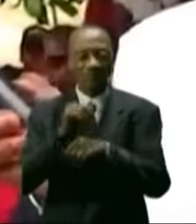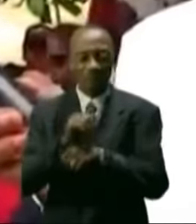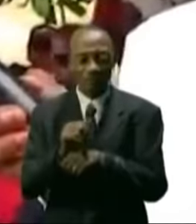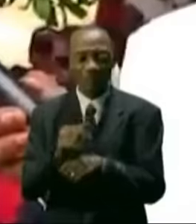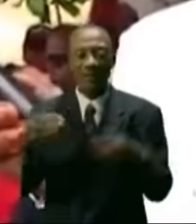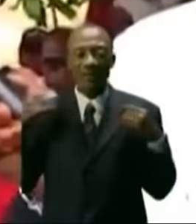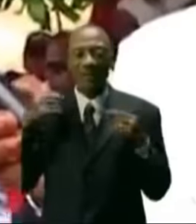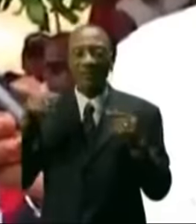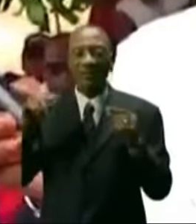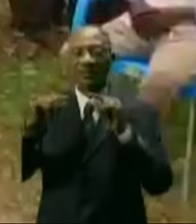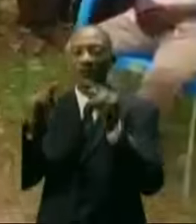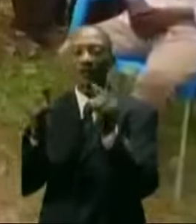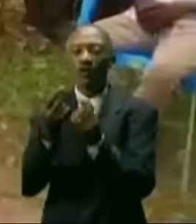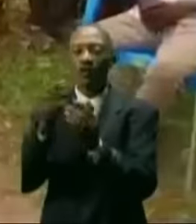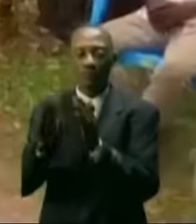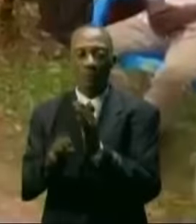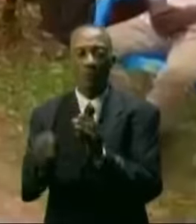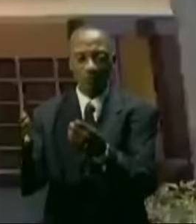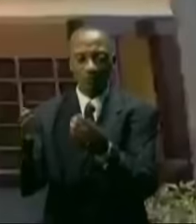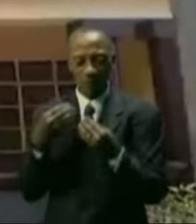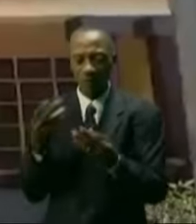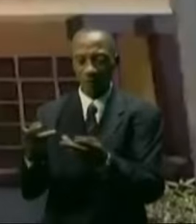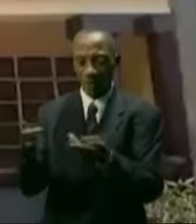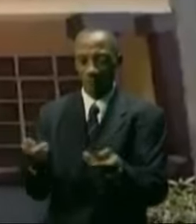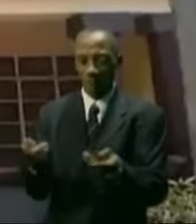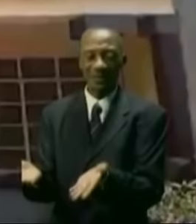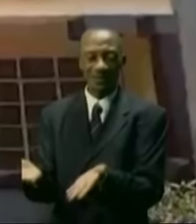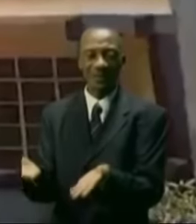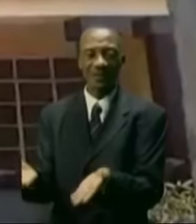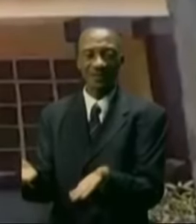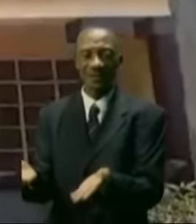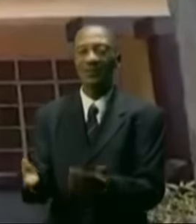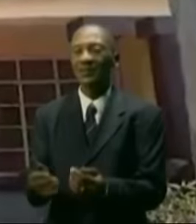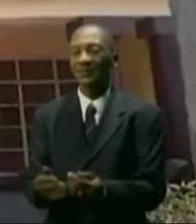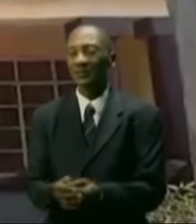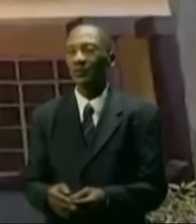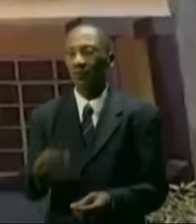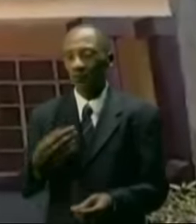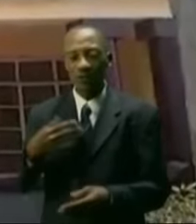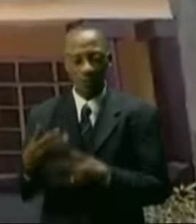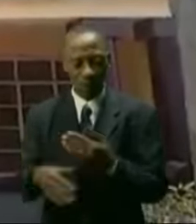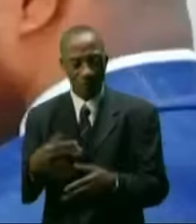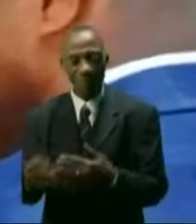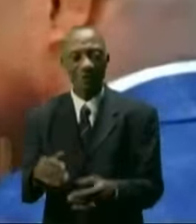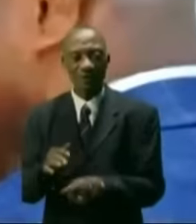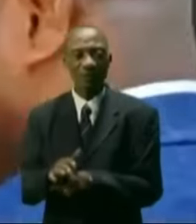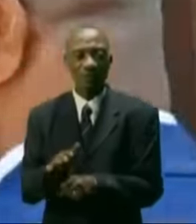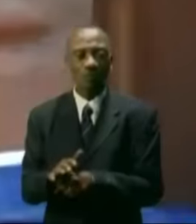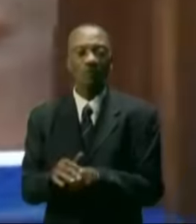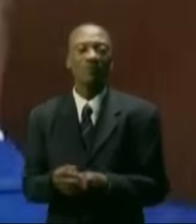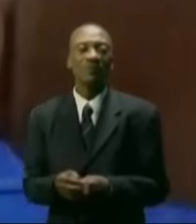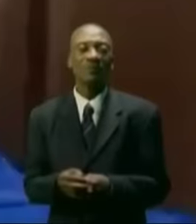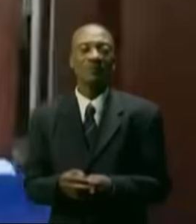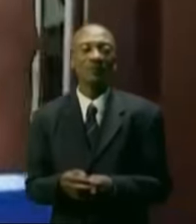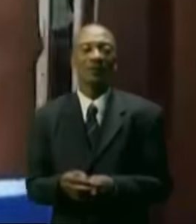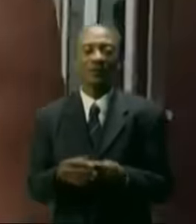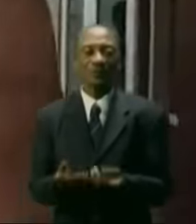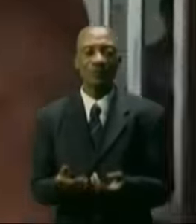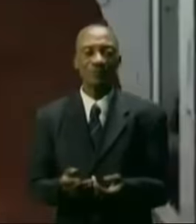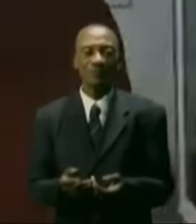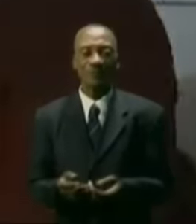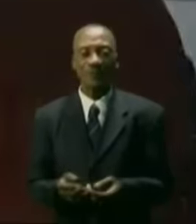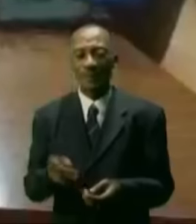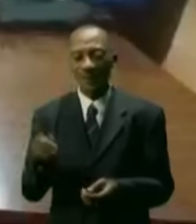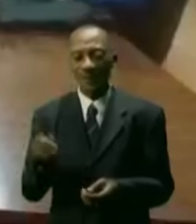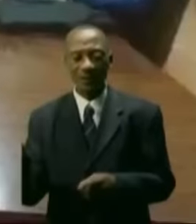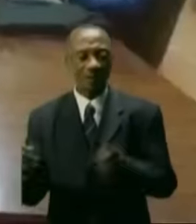ont confié cet espace. Après cette étape, le directeur général de la DGREC s'est retrouvé à Tchikapa pour échanger avec son homologue du Kassai. Les deux